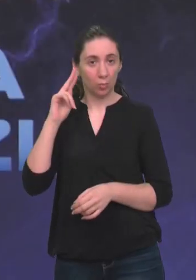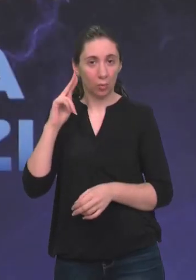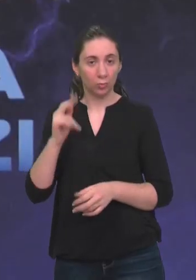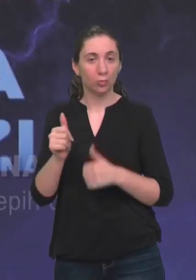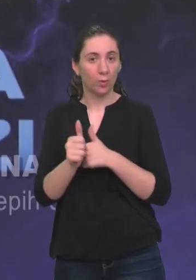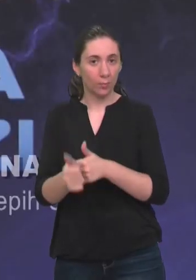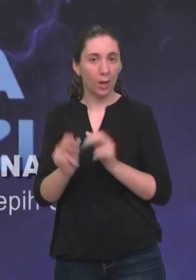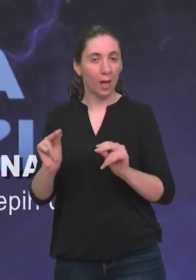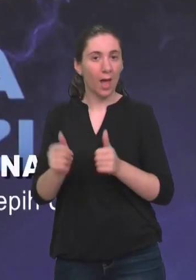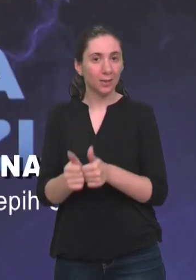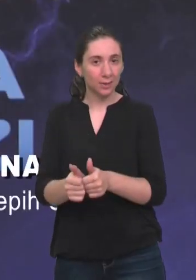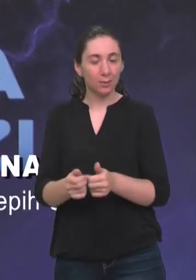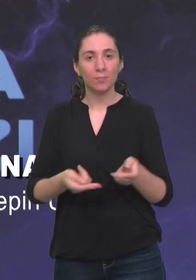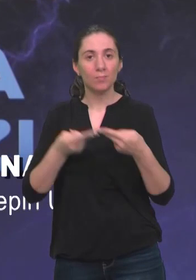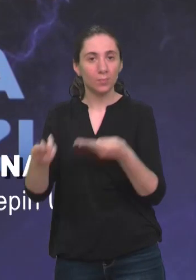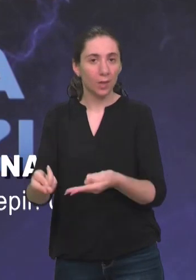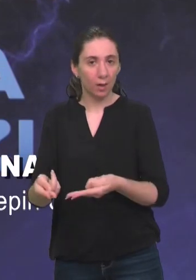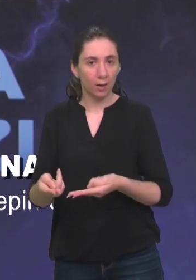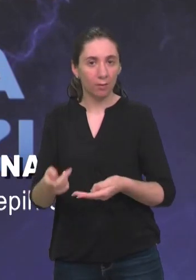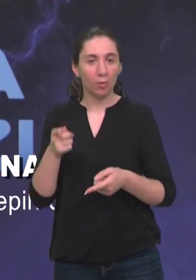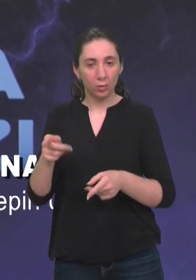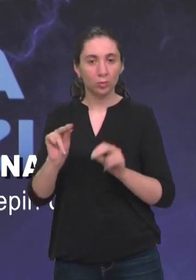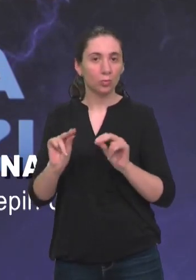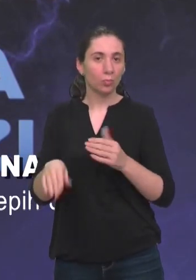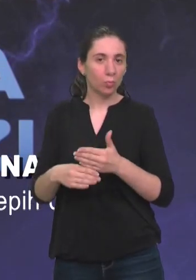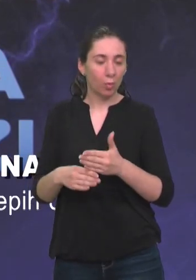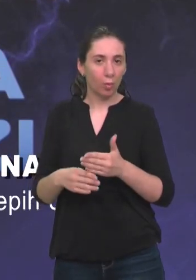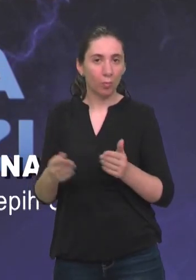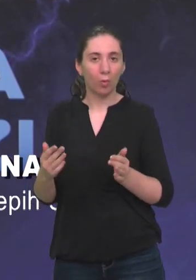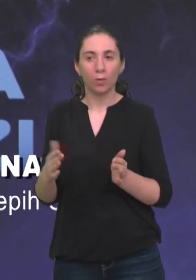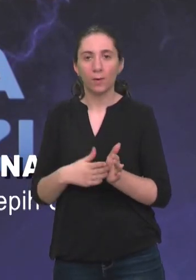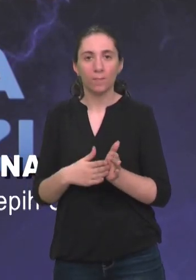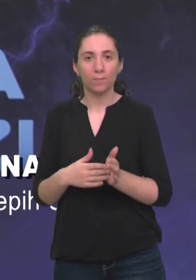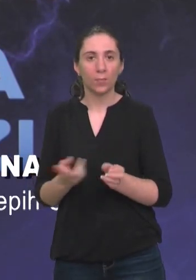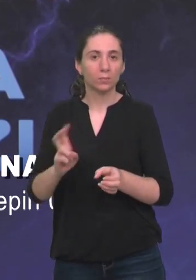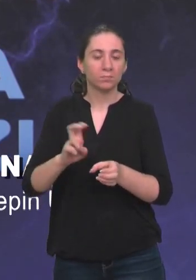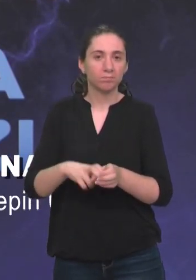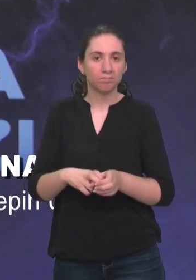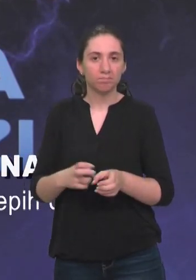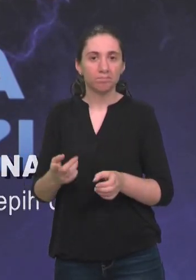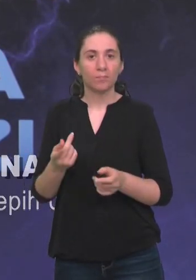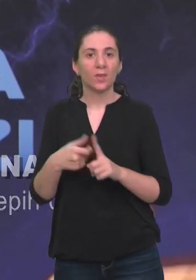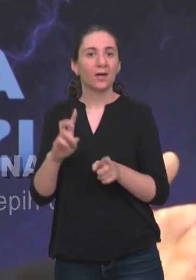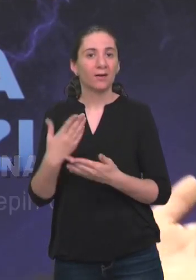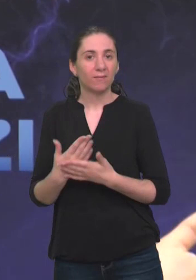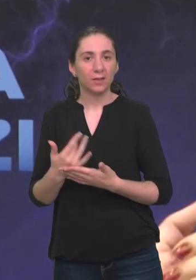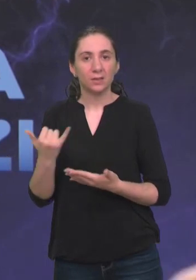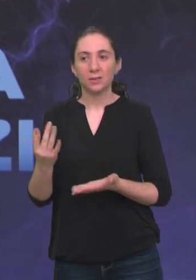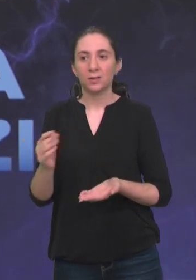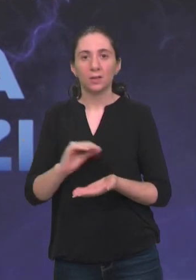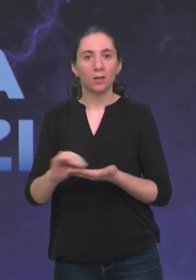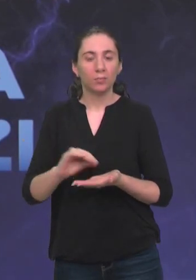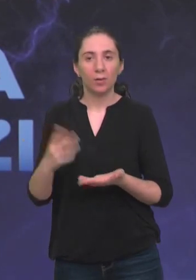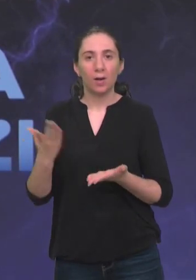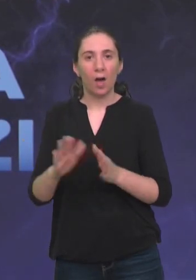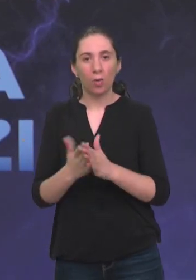pratnje, asistencije, prijevoza, da im se to asistira i pomogne prilikom sudjelovanja u kvizu, prilikom opisivanja kako izgledaju